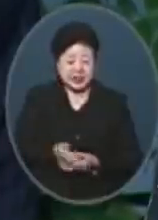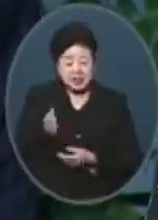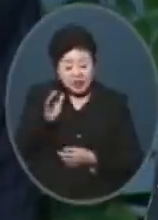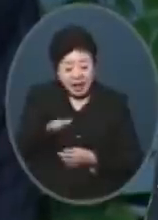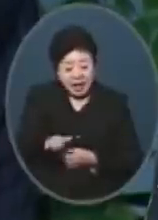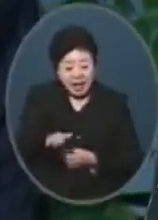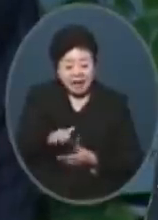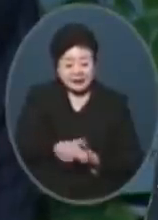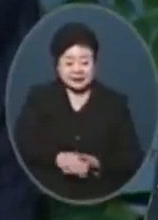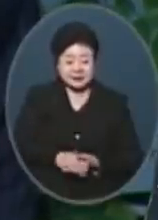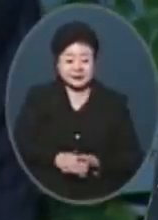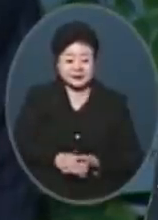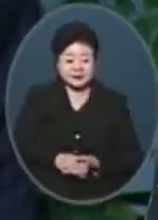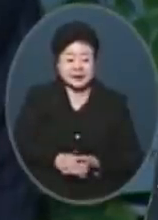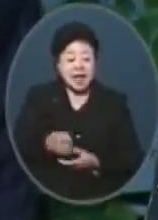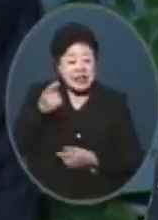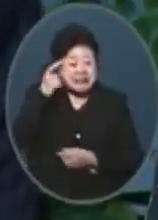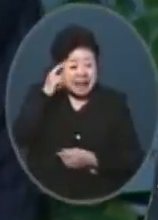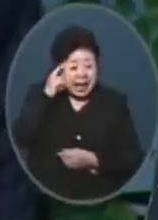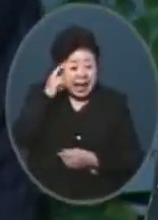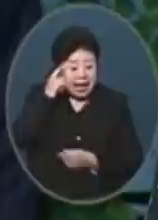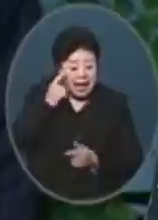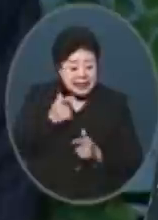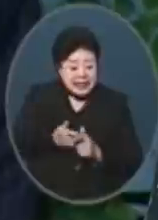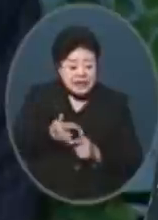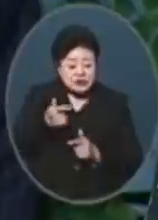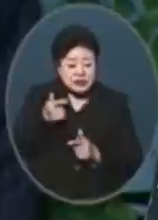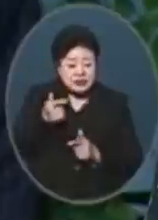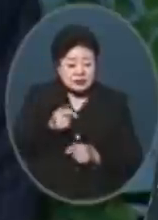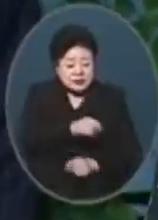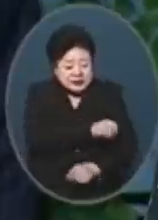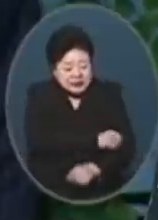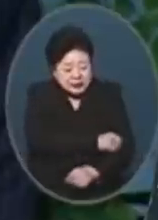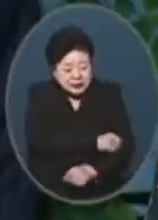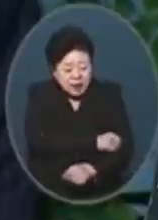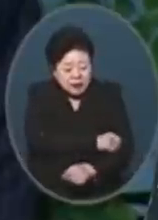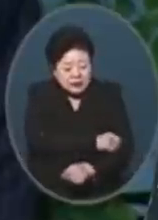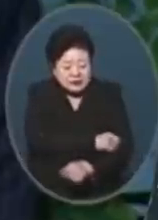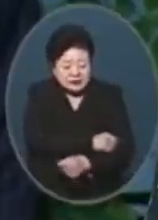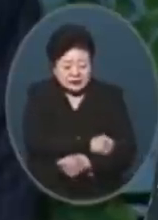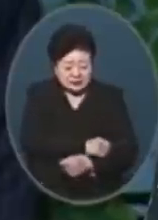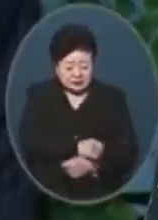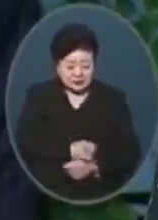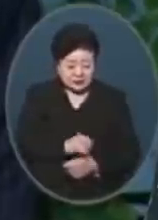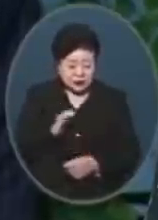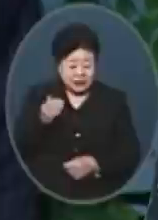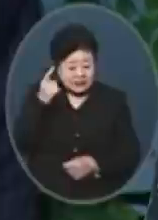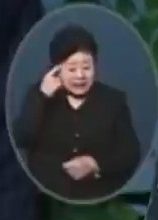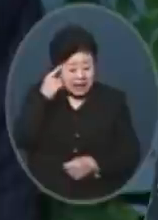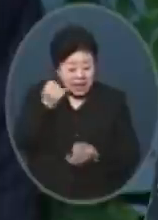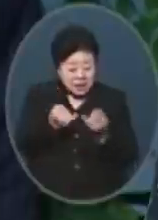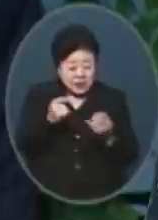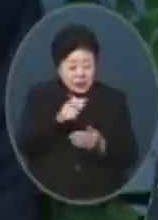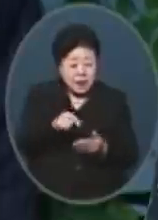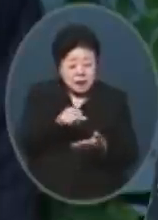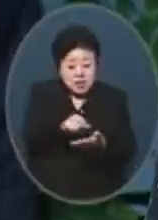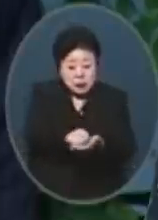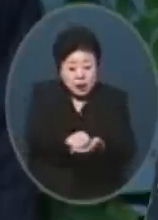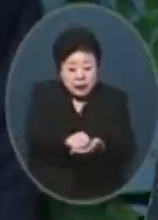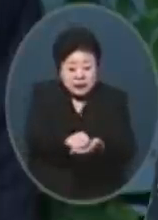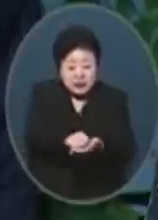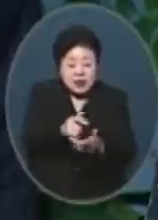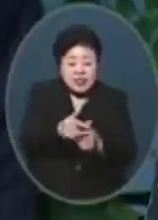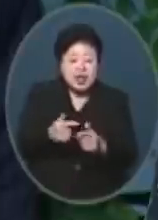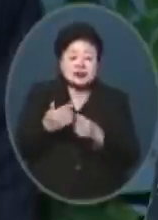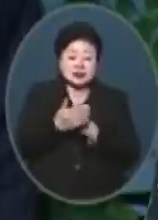그러나 그 생각이 그 여인의 마음을 점령하고 있었습니다. 예수님이